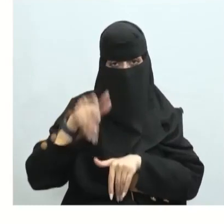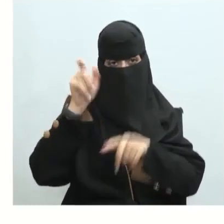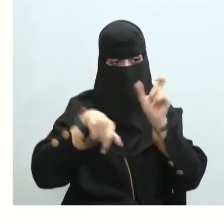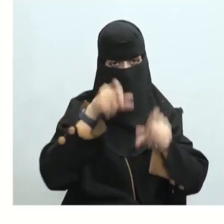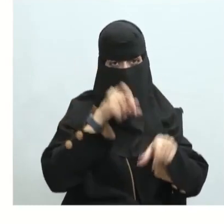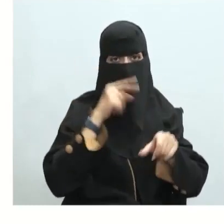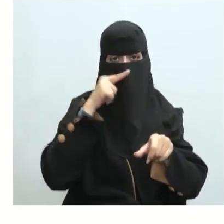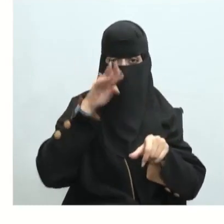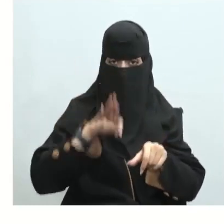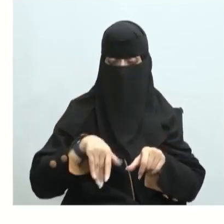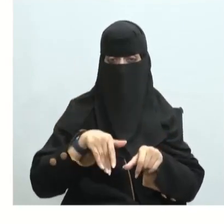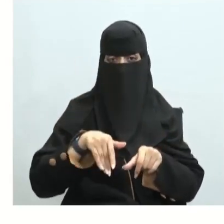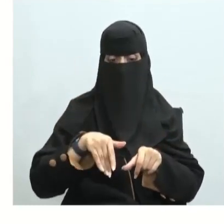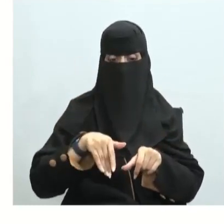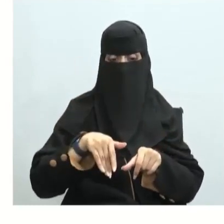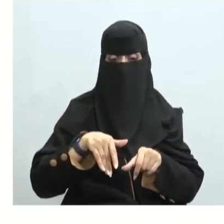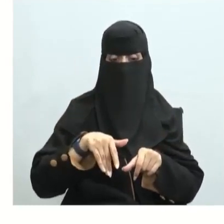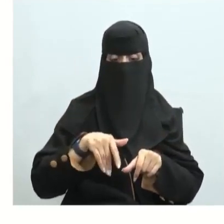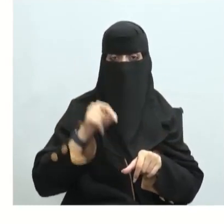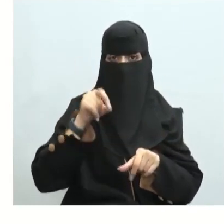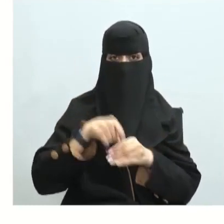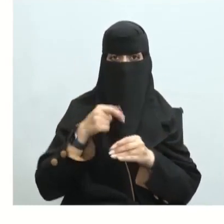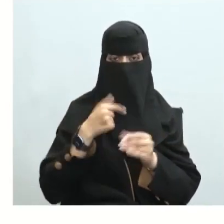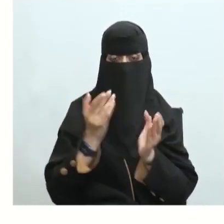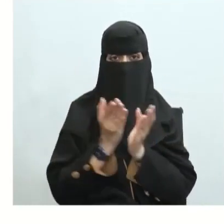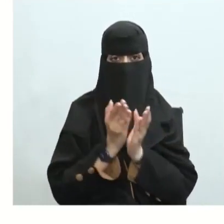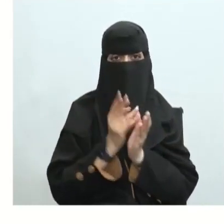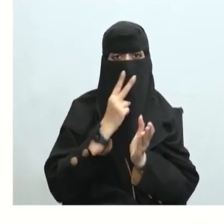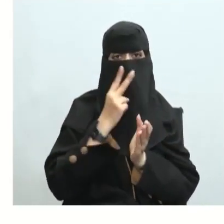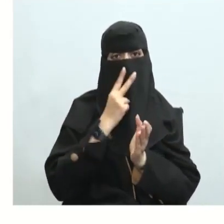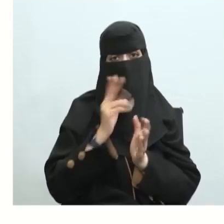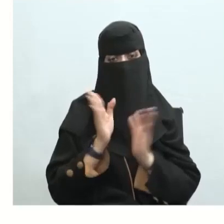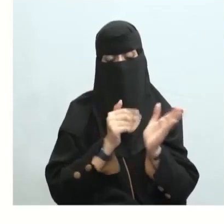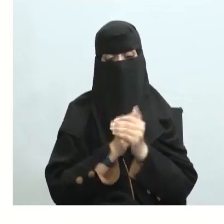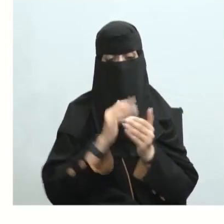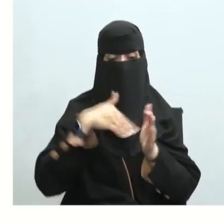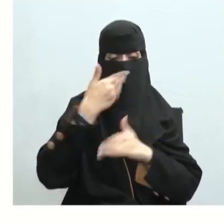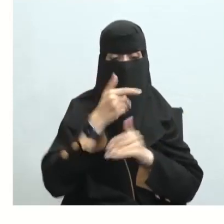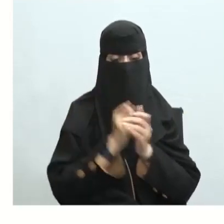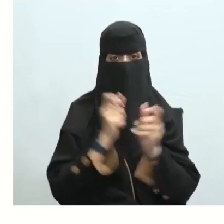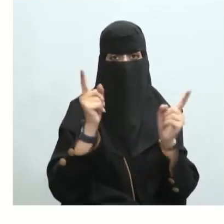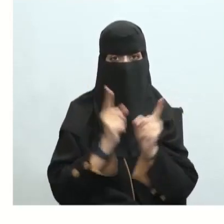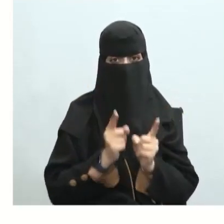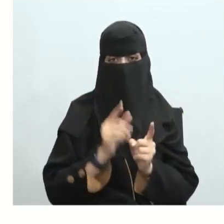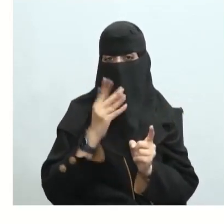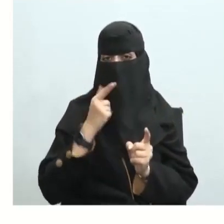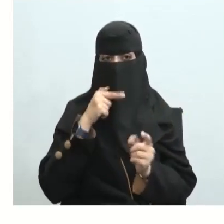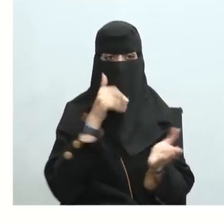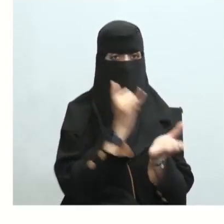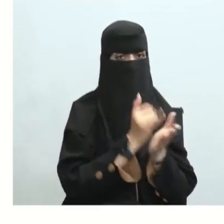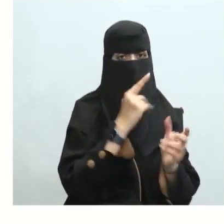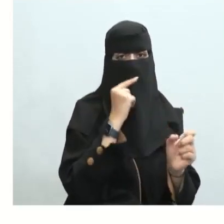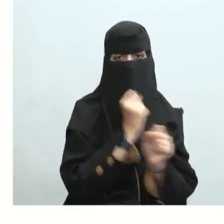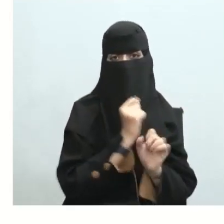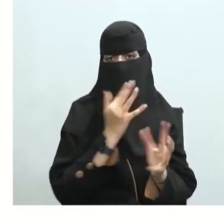المبررات نقول مثلا اكتشاف حالات في في المدرسه اكتشاف حالات في المدرسه بعد ذلك ماذا تريد من المسؤول